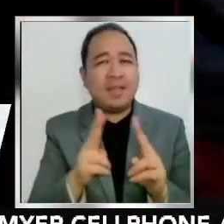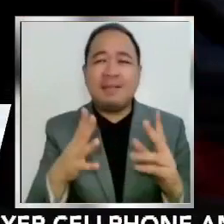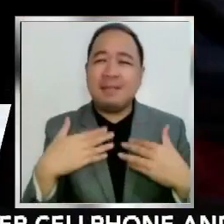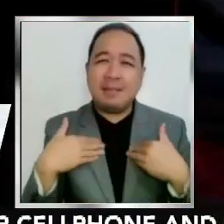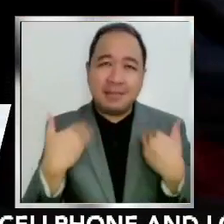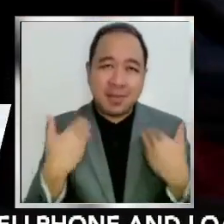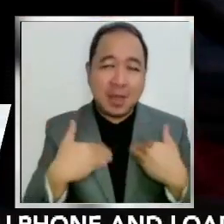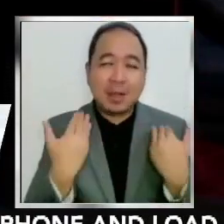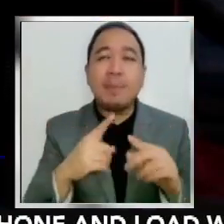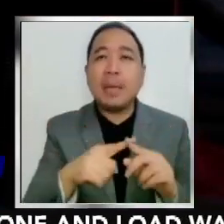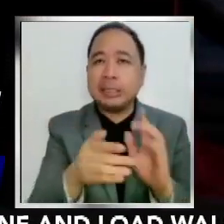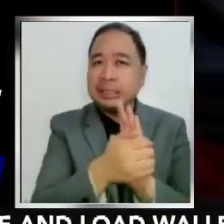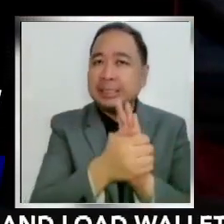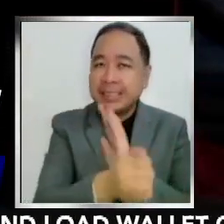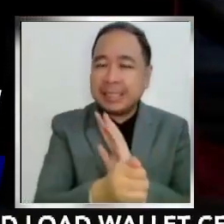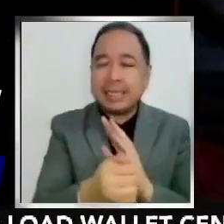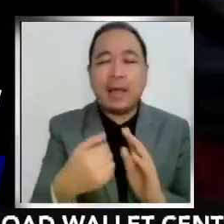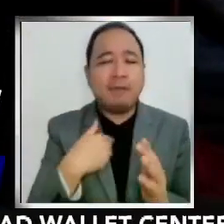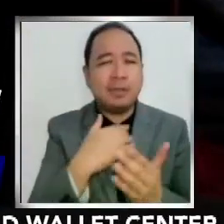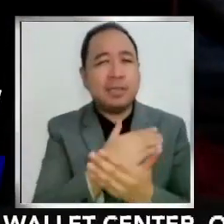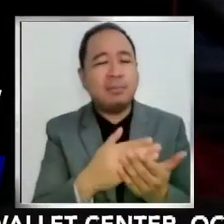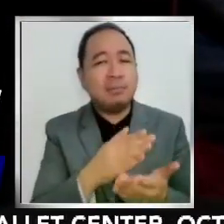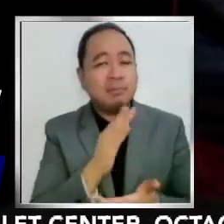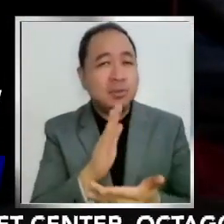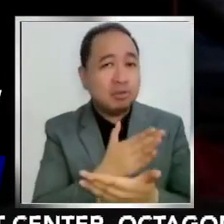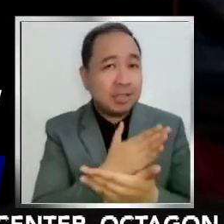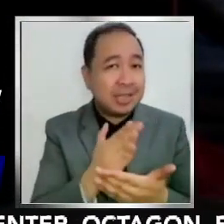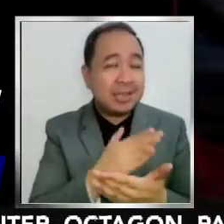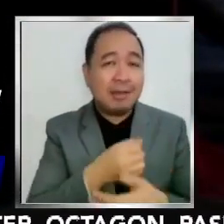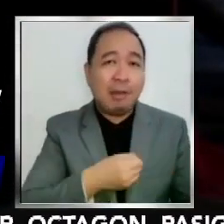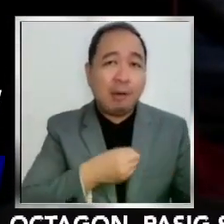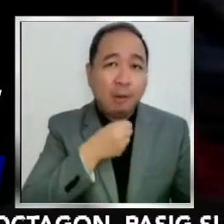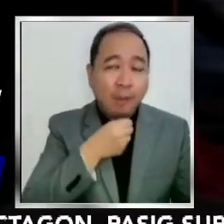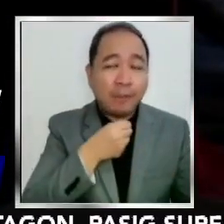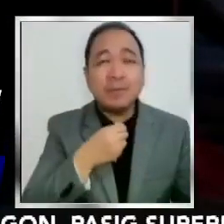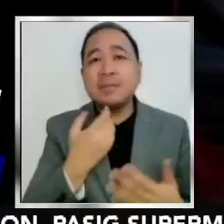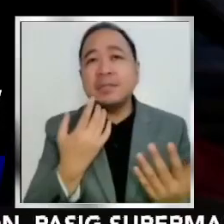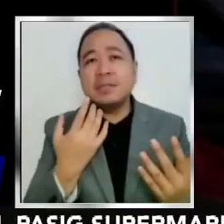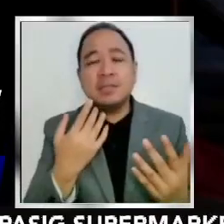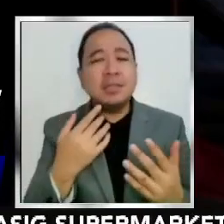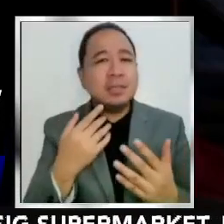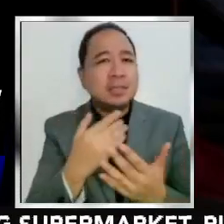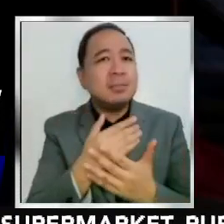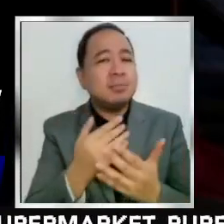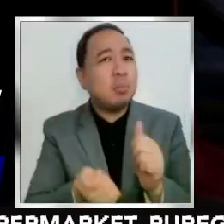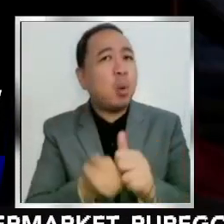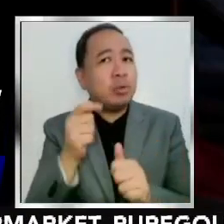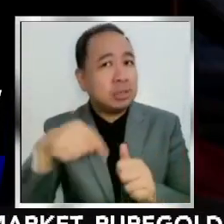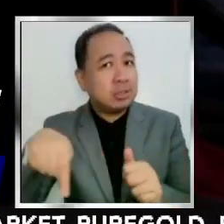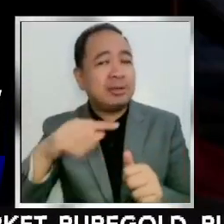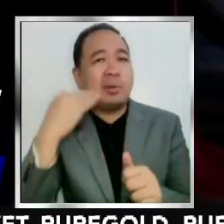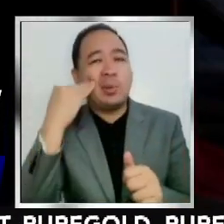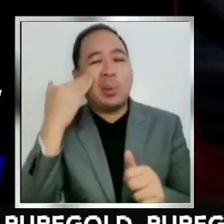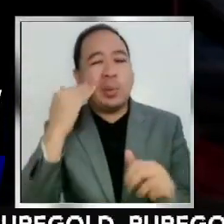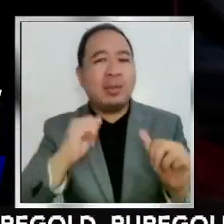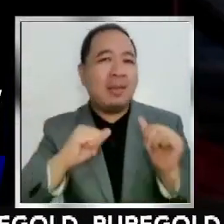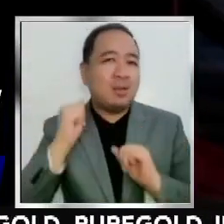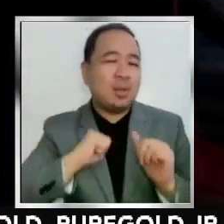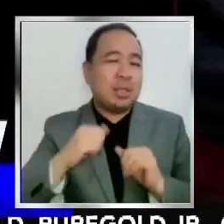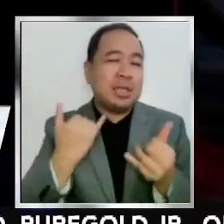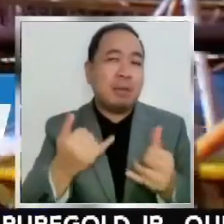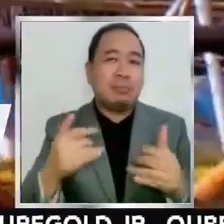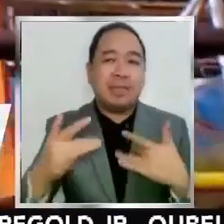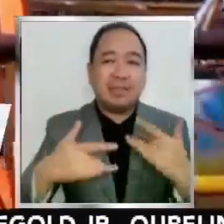have talented singers, we have talented hosts, tas marunong na rin umarte karamihan. Kaya we are very excited to